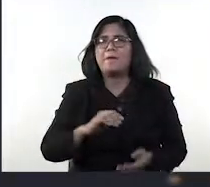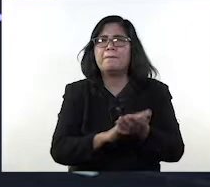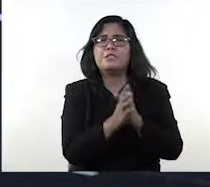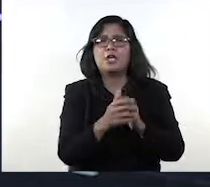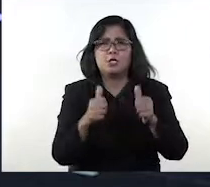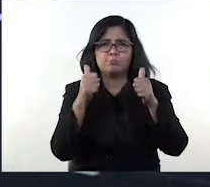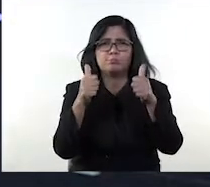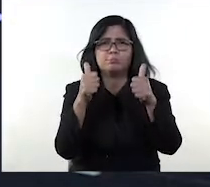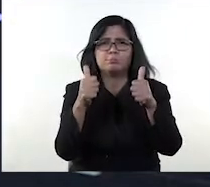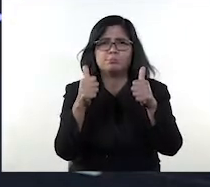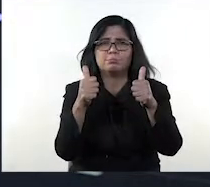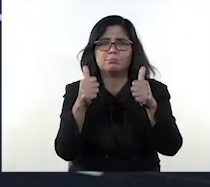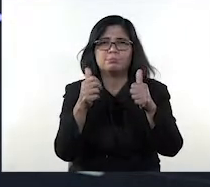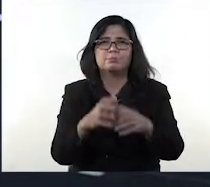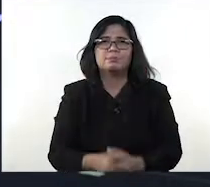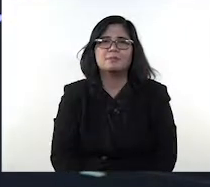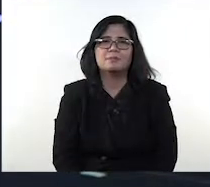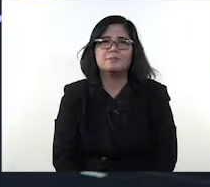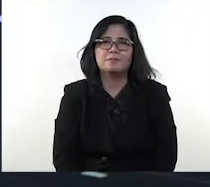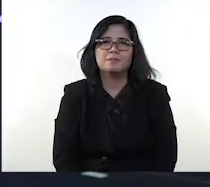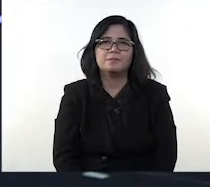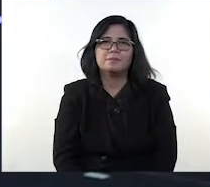di Mesir zaman itu enggak bisa hebat